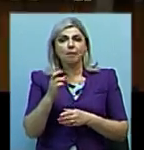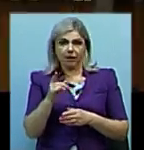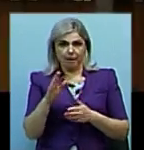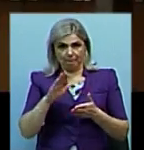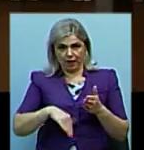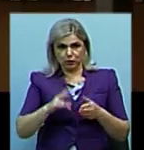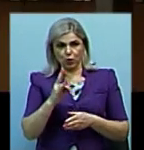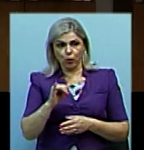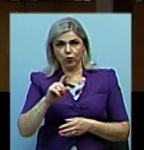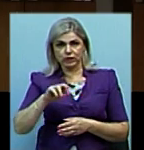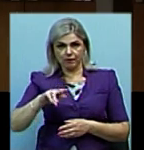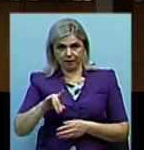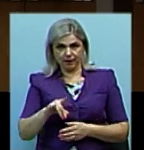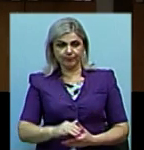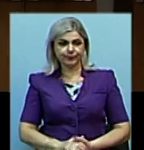Кузьми.